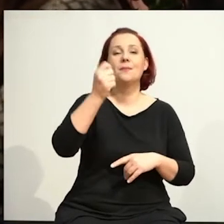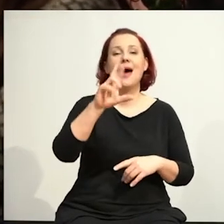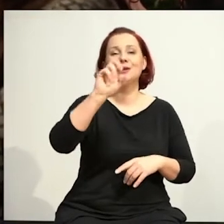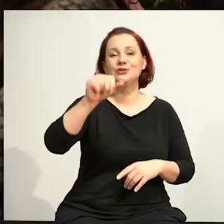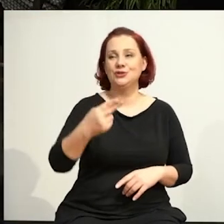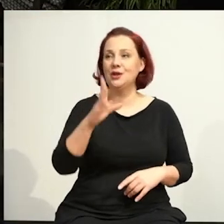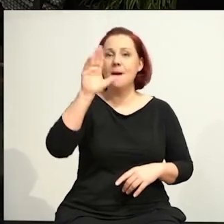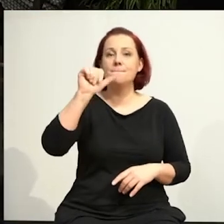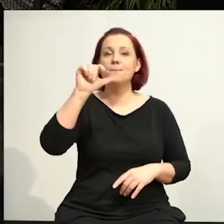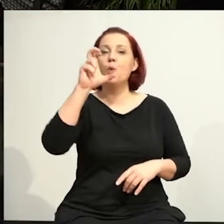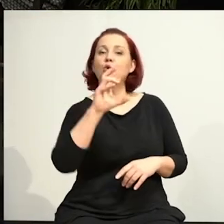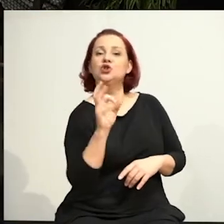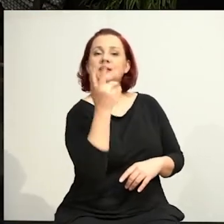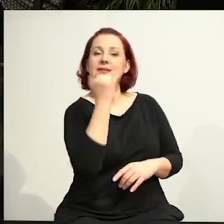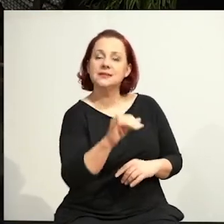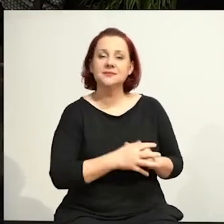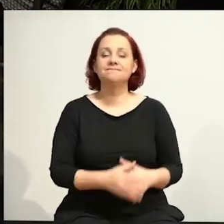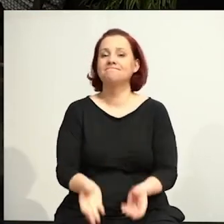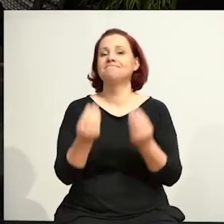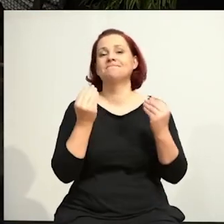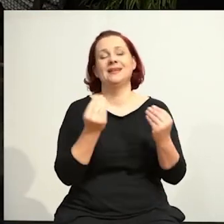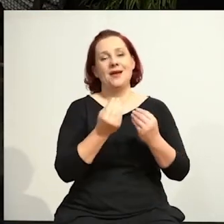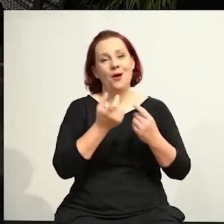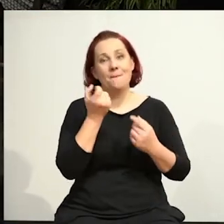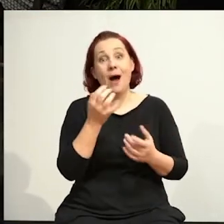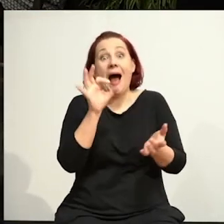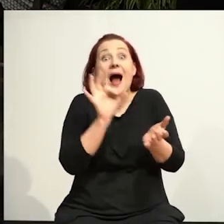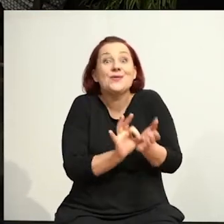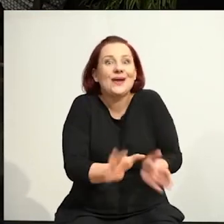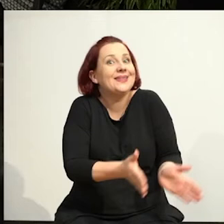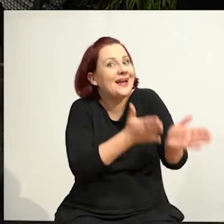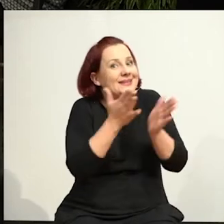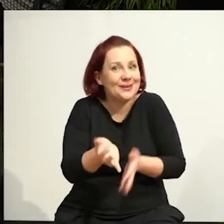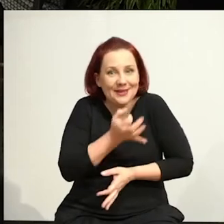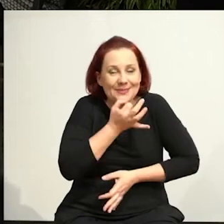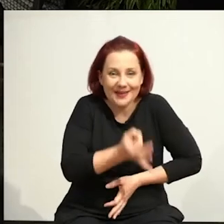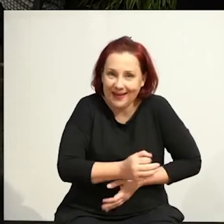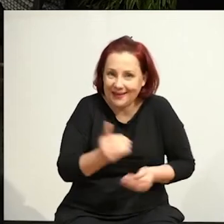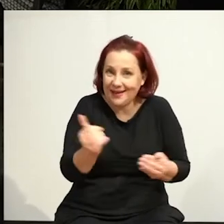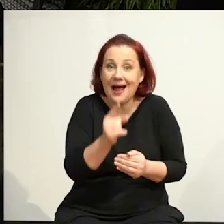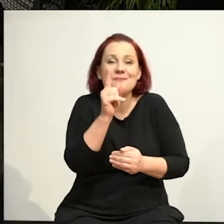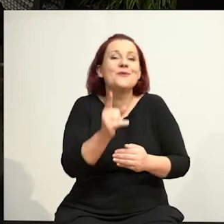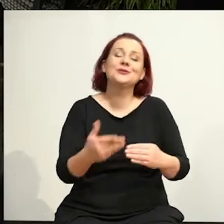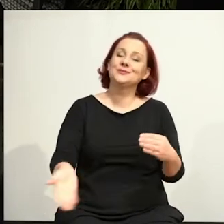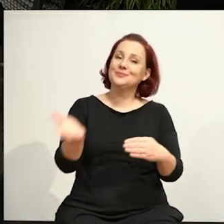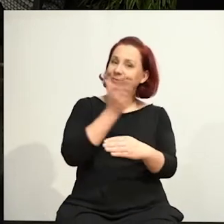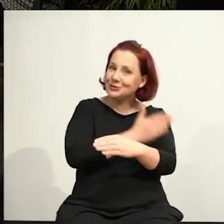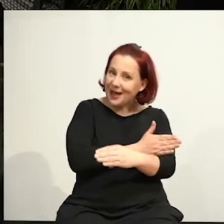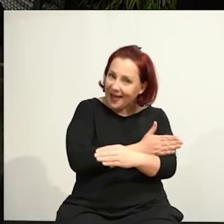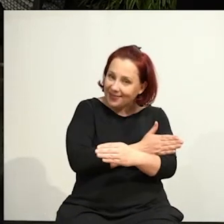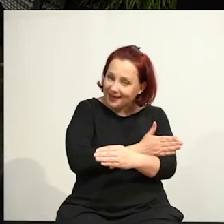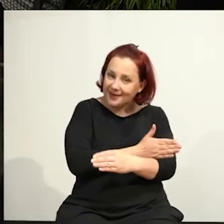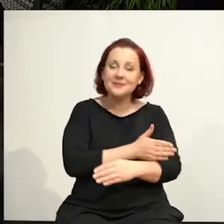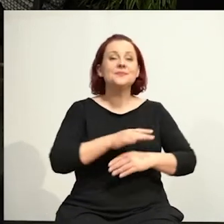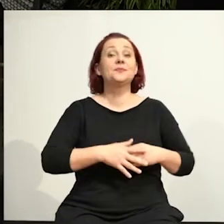Dzień dobry, witam. Idealny moment, bo właśnie zadajemy kolejne pytanie. Ale może zanim ja zadam kolejne pytanie do wszystkich, to